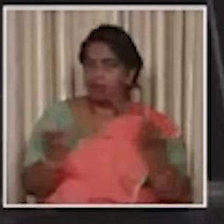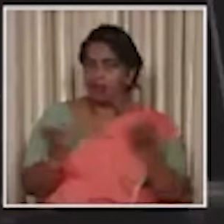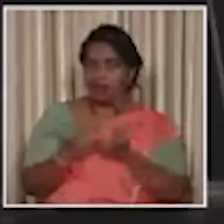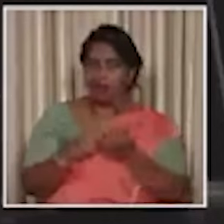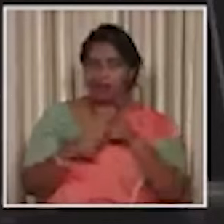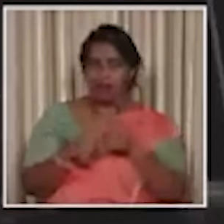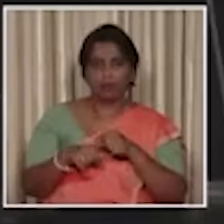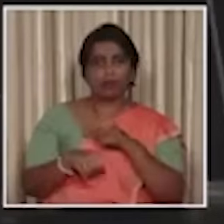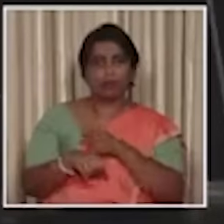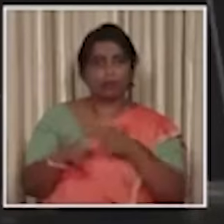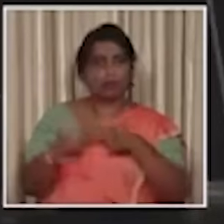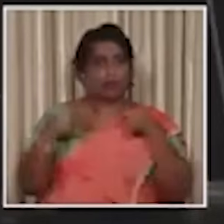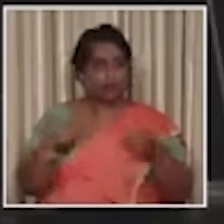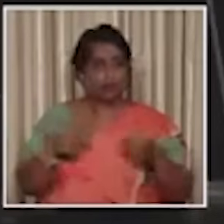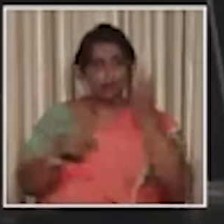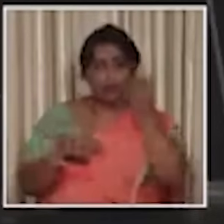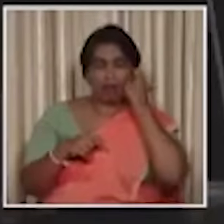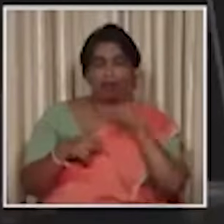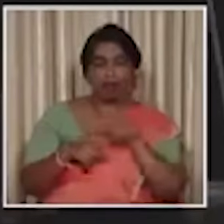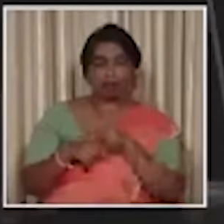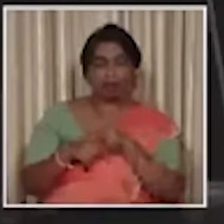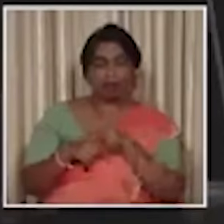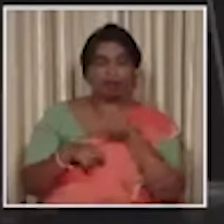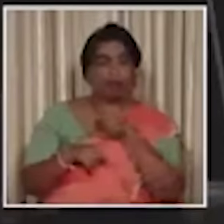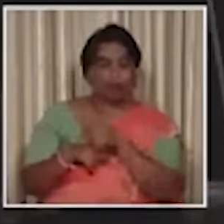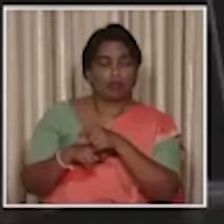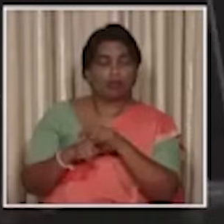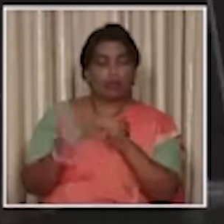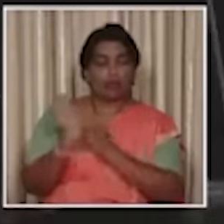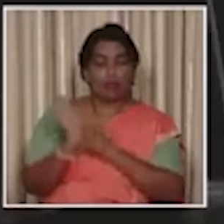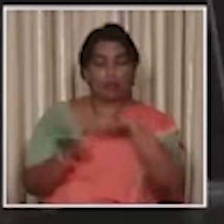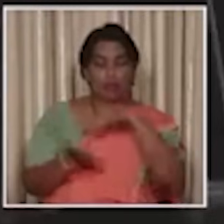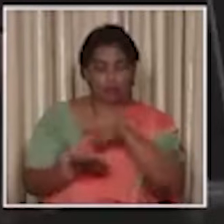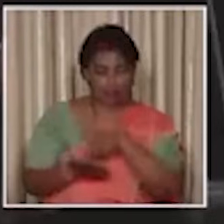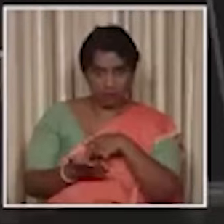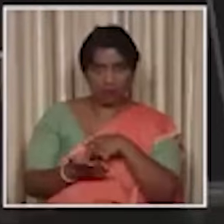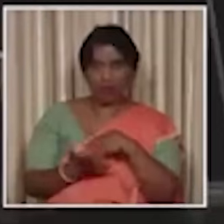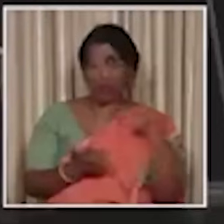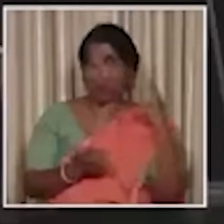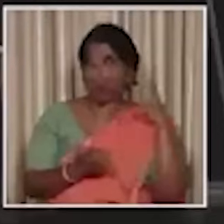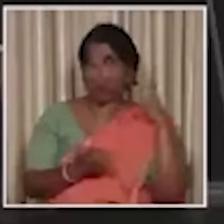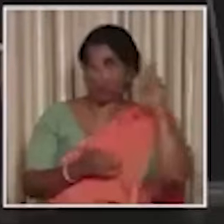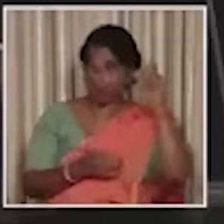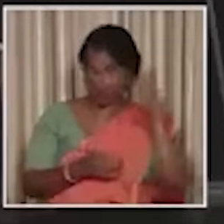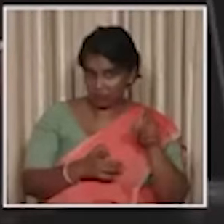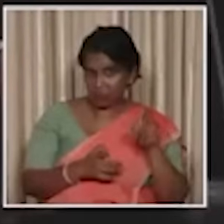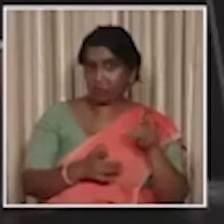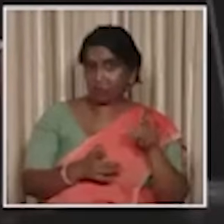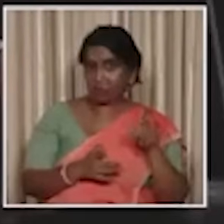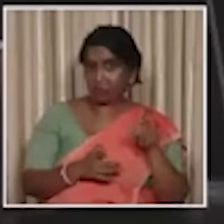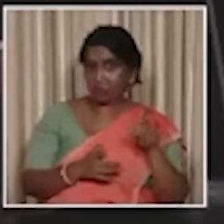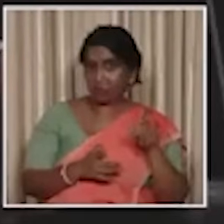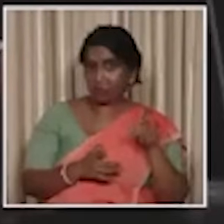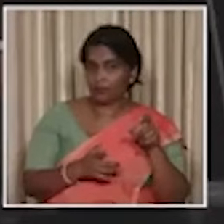இருக்கின்ற முக்கியமானவர்கள் சொல்லுங்கள். இங்கே பாருங்கள், முல்லைத்தீவினுடைய முள்ளிவாய்க்கால் பகுதியிலே இராணுவ துப்பாக்கியோடும் இராணுவ சீருடையோடும்